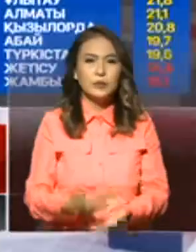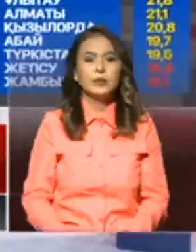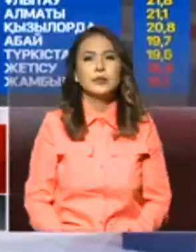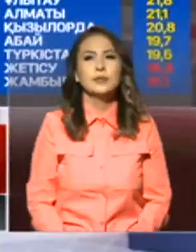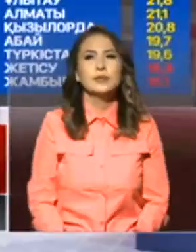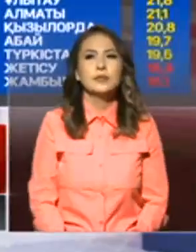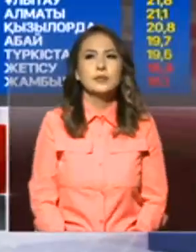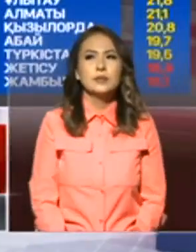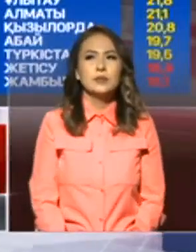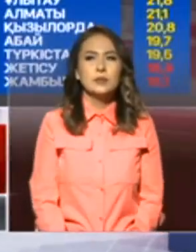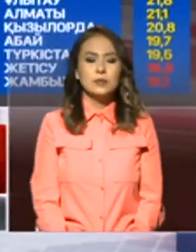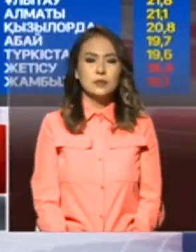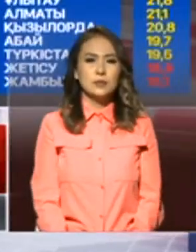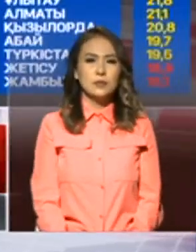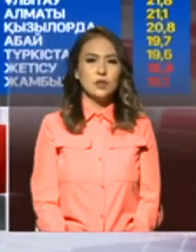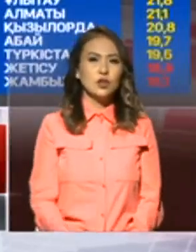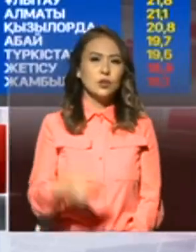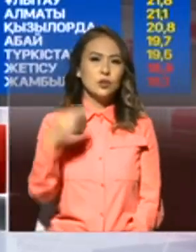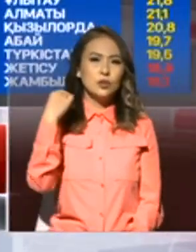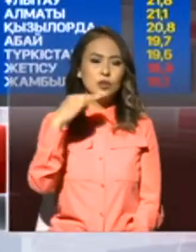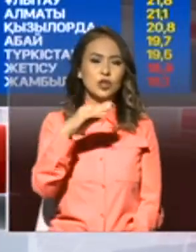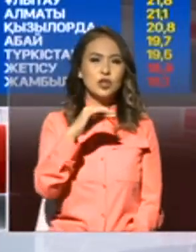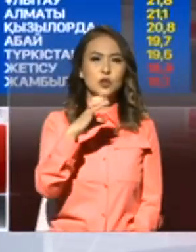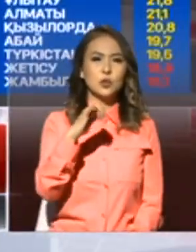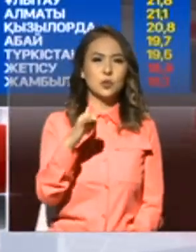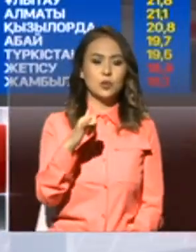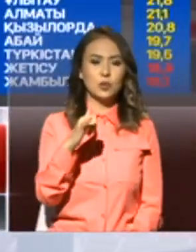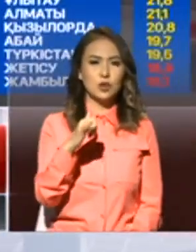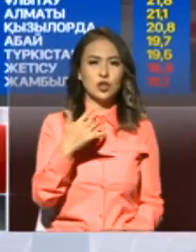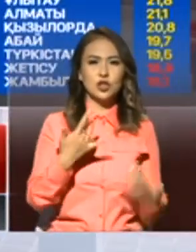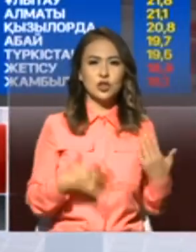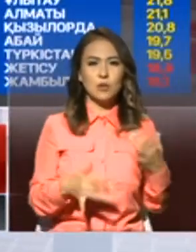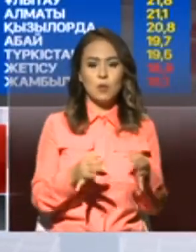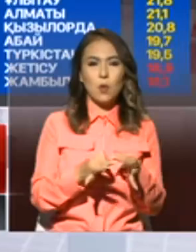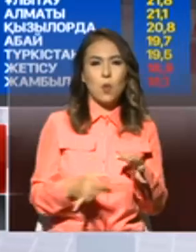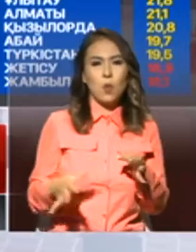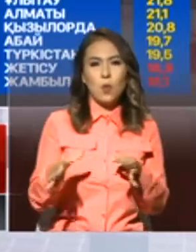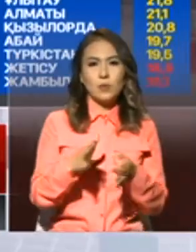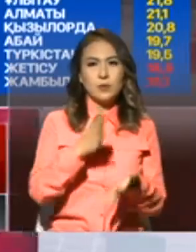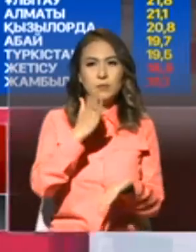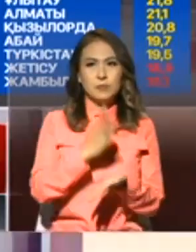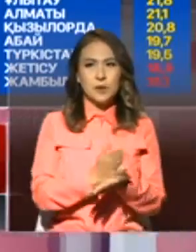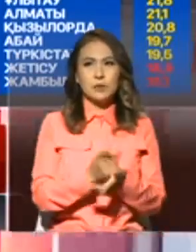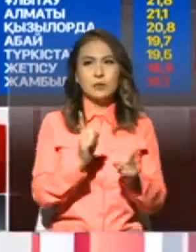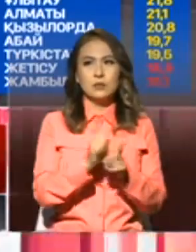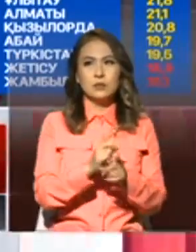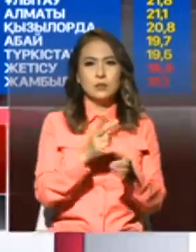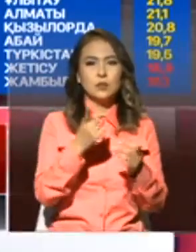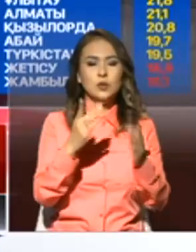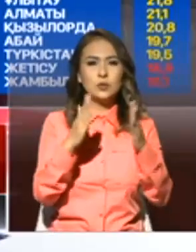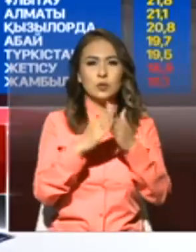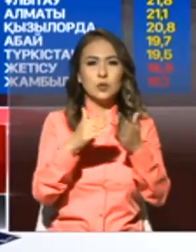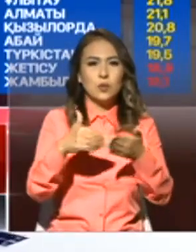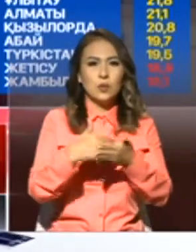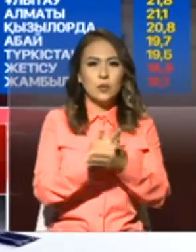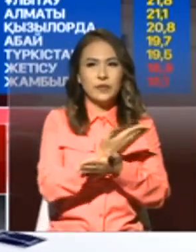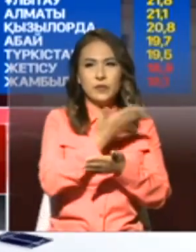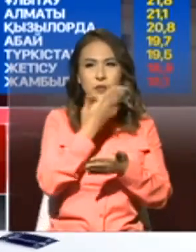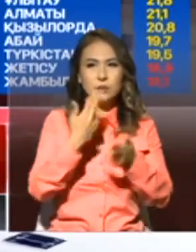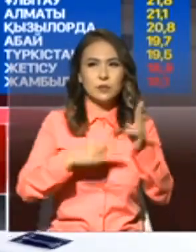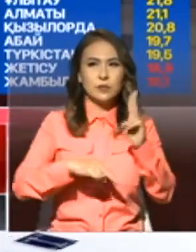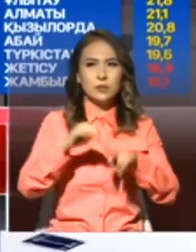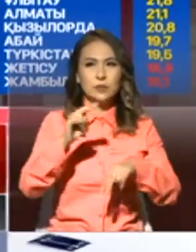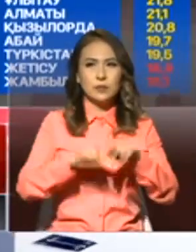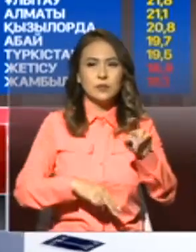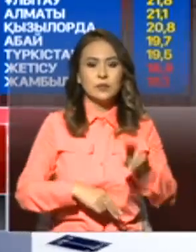ана Түркістан, Жетісу, Жамбыл облысының тұрғындарының ақшасы барын айтып отырмыз. Барының өзінде ала алмайды. Жаңа үйлер жоқ, бұл мәселе сода. Жоқ, әлде, айтайын деген,